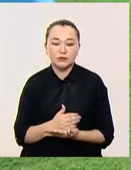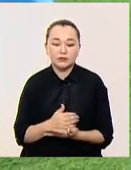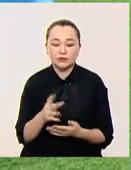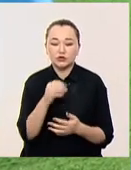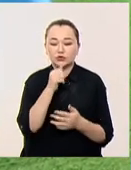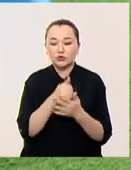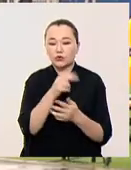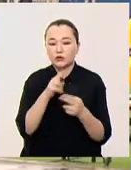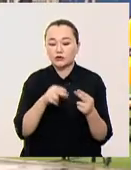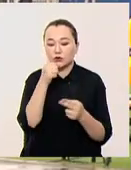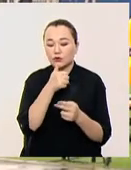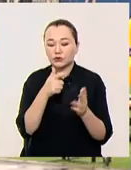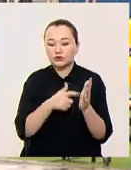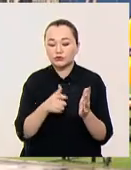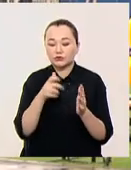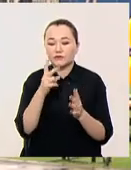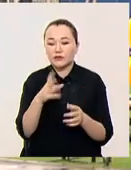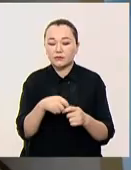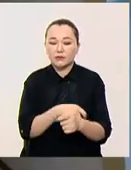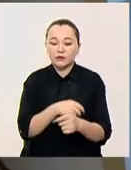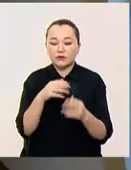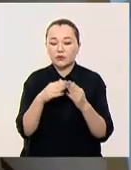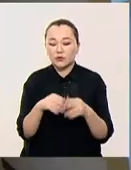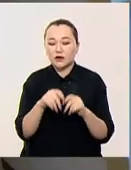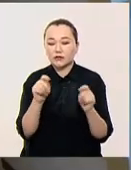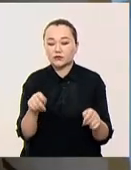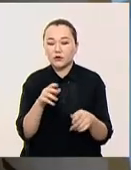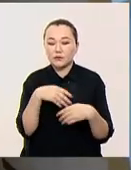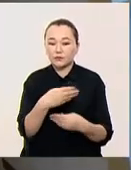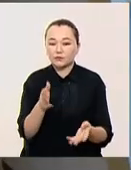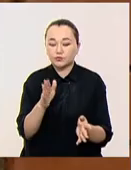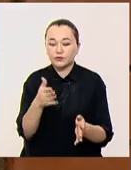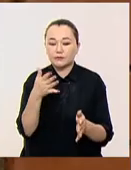жыл соңына дейін аймақта 700 мың шаршы метр тұрғын үй пайдалануға беріледі, яғни 5